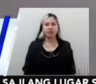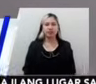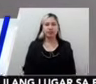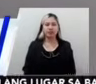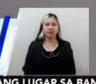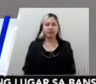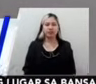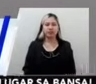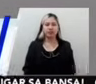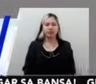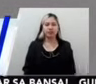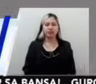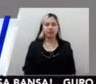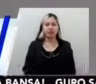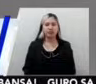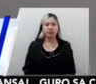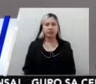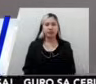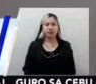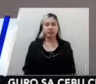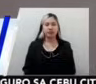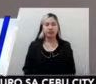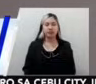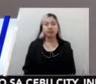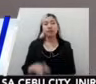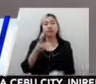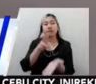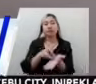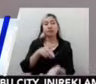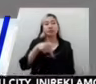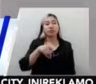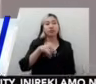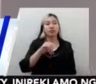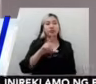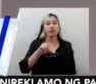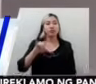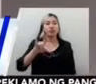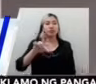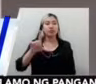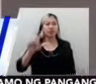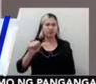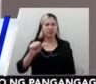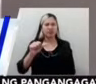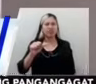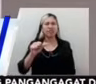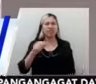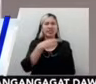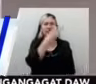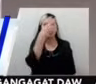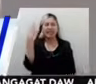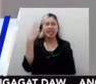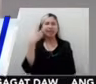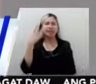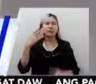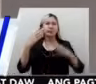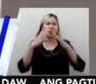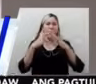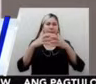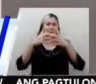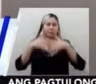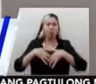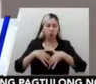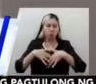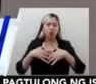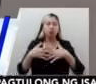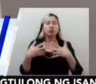Sa Barangay Hulo sa bayan ng Pililia, tuloy ang bumigay ang bahay na yan sa tindi ng pagragasa ng Pililia River, kasamang gumuho